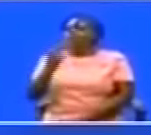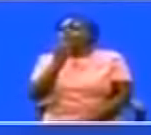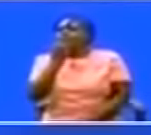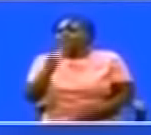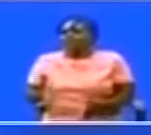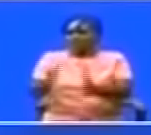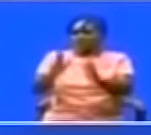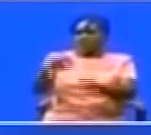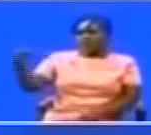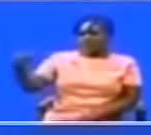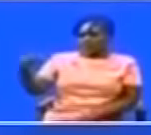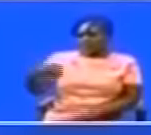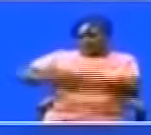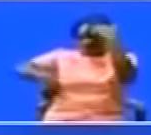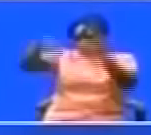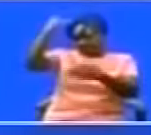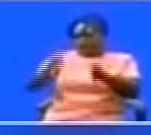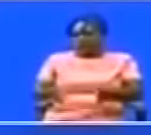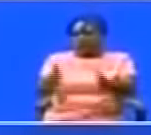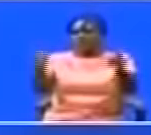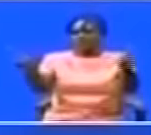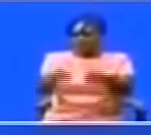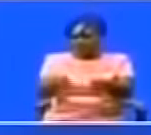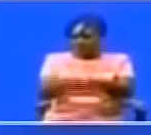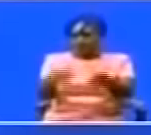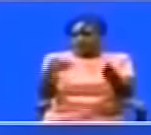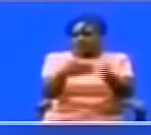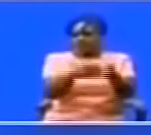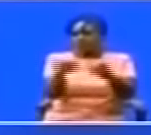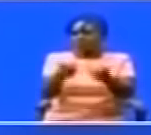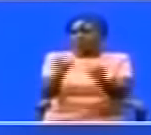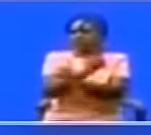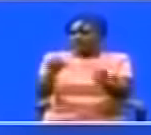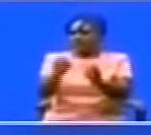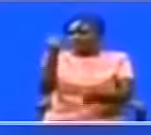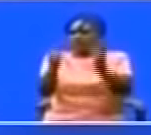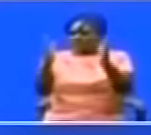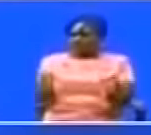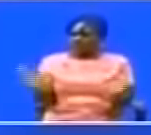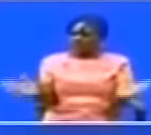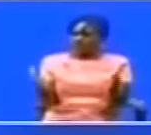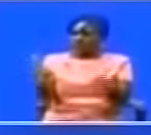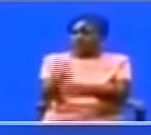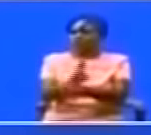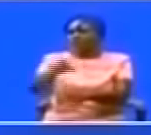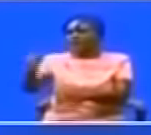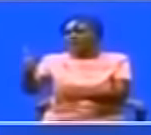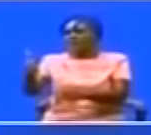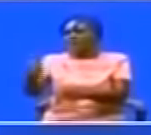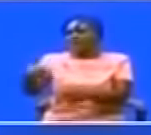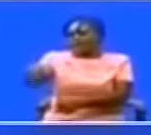Kenyatta, Haile Selassie na University Way. Ili kutolemaza hali ya usafiri, madereva wanahimizwa kutumia barabara za Outer